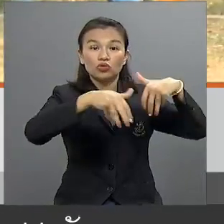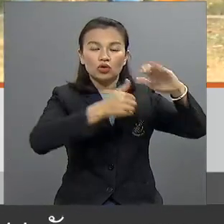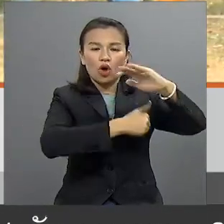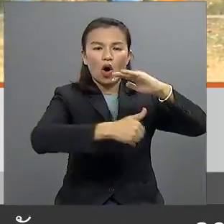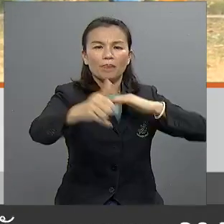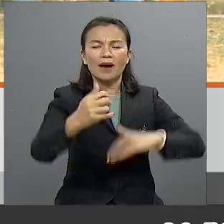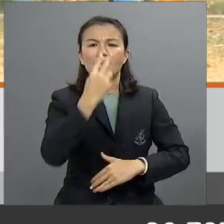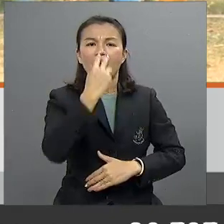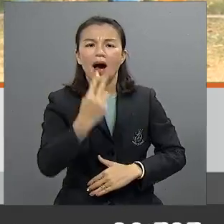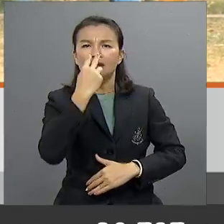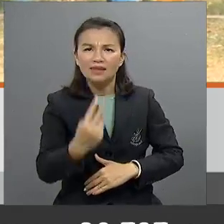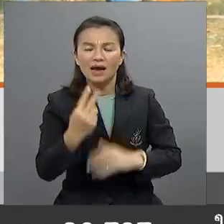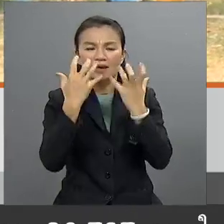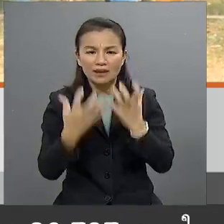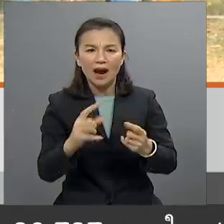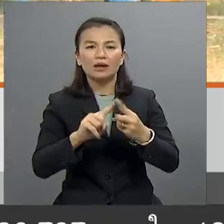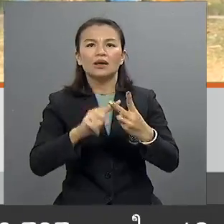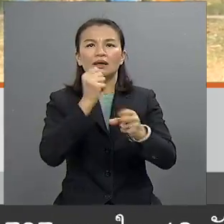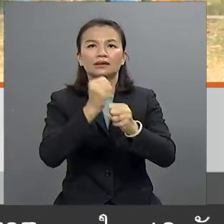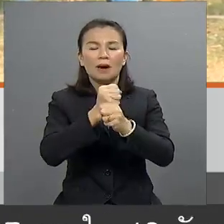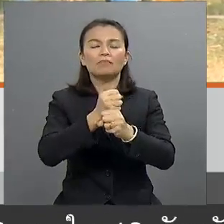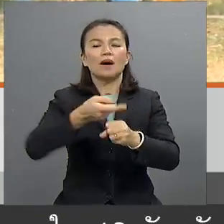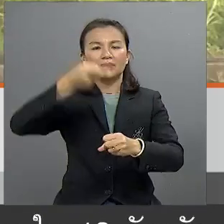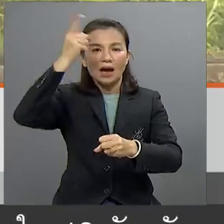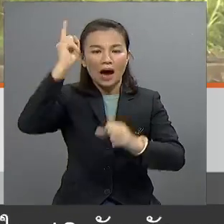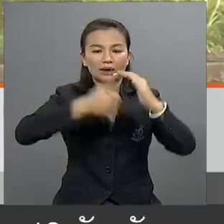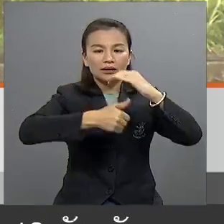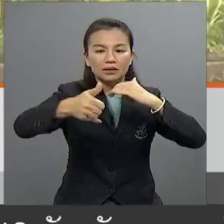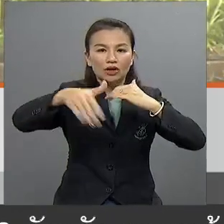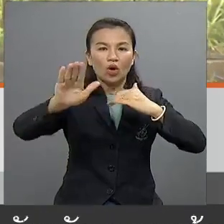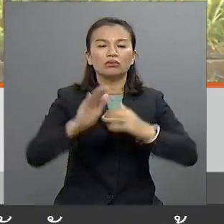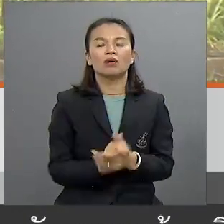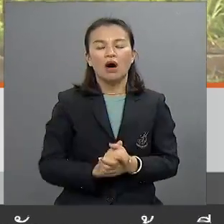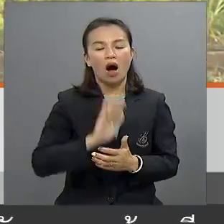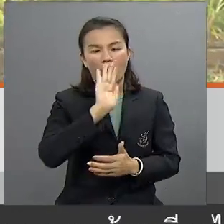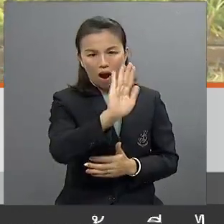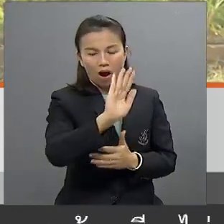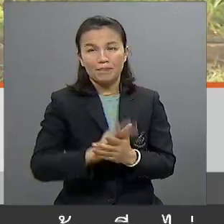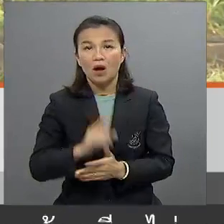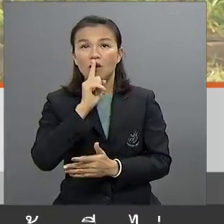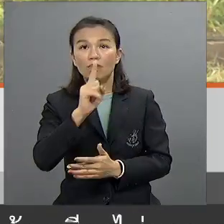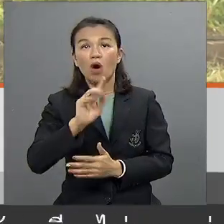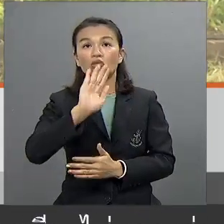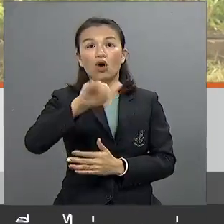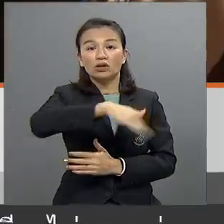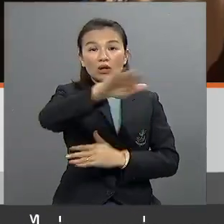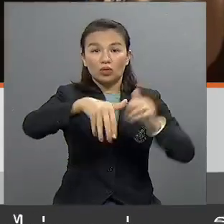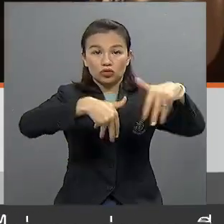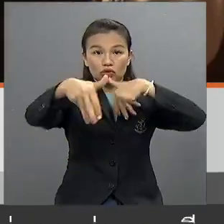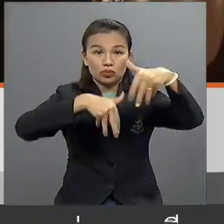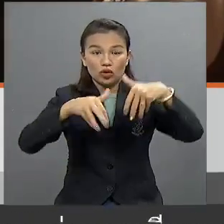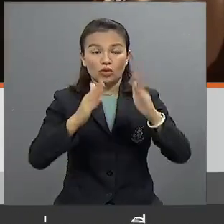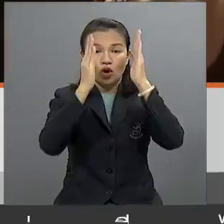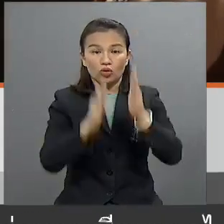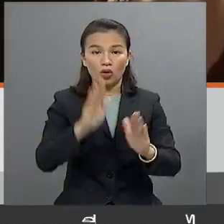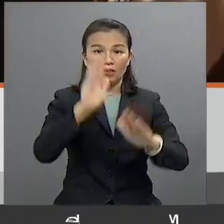านทางด้านของอสม.และชาวบ้านกลุ่มเสี่ยงในตำบลปิงโค้งอำเภอเชียงดาวกว่า100คนเข้ารับการตรวจวิเคราะห์หาสารพิษ